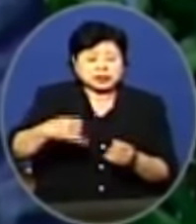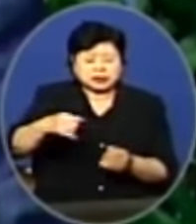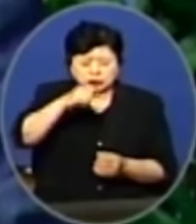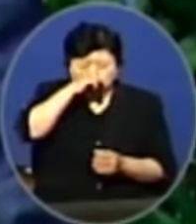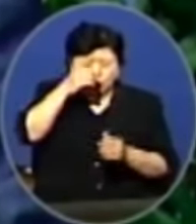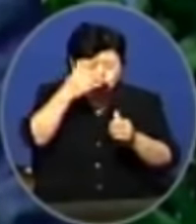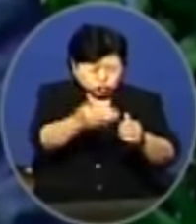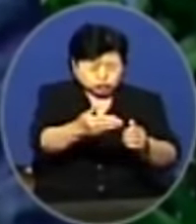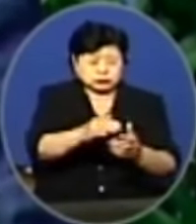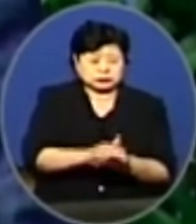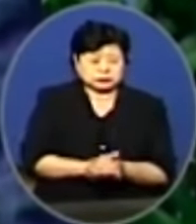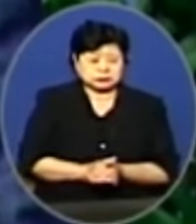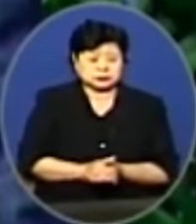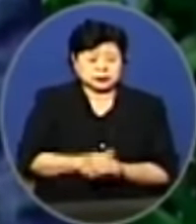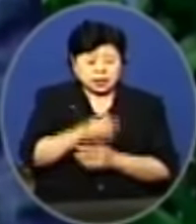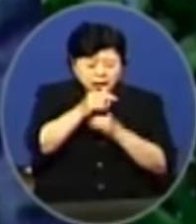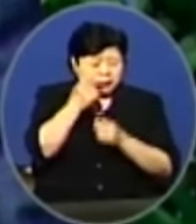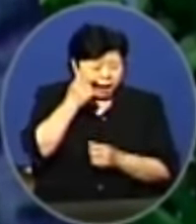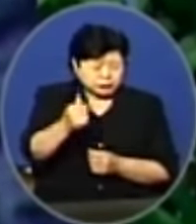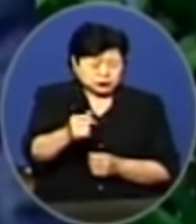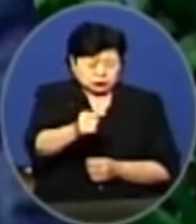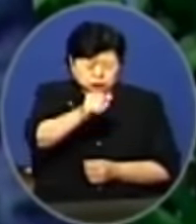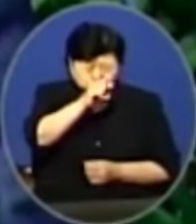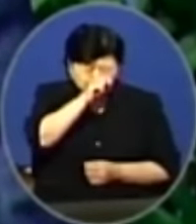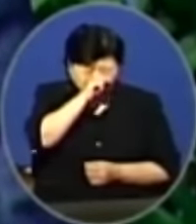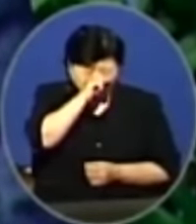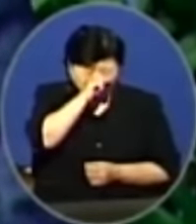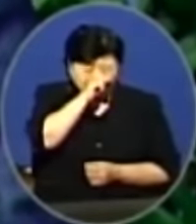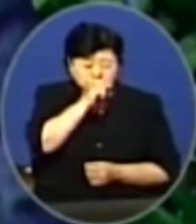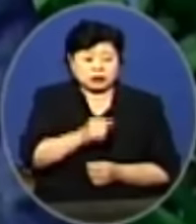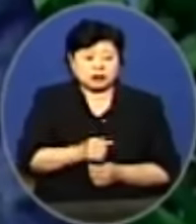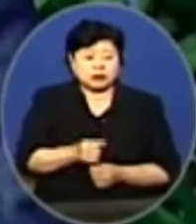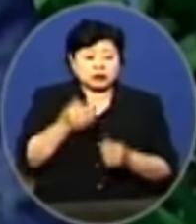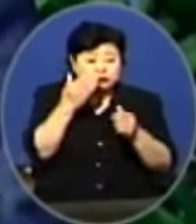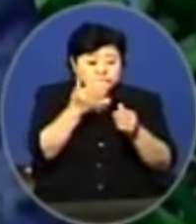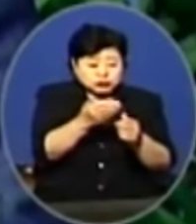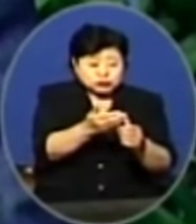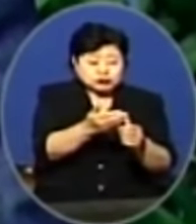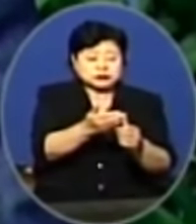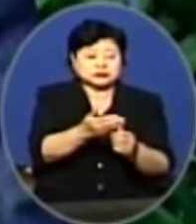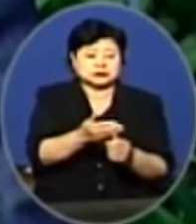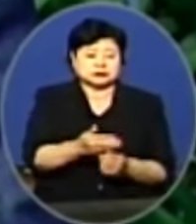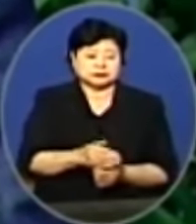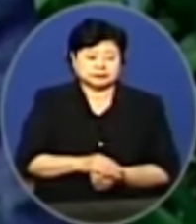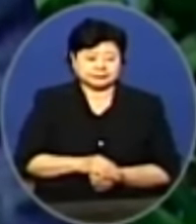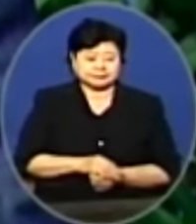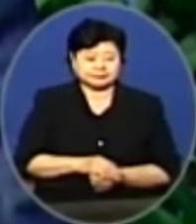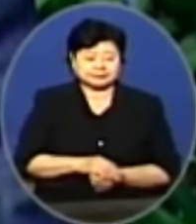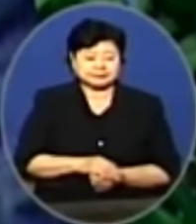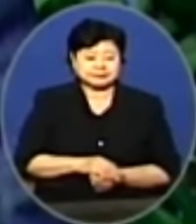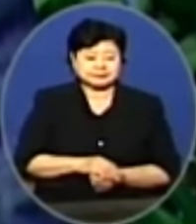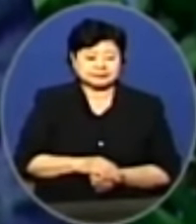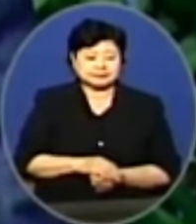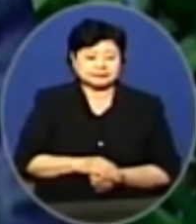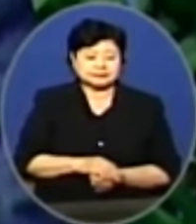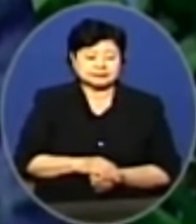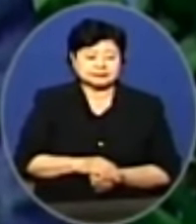좋은 줄 알거든 하물며 천부께서 구하는 자에게 좋은 것 주지 않냐시겠느냐.